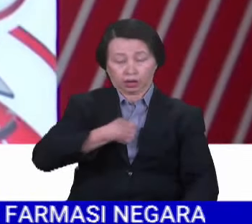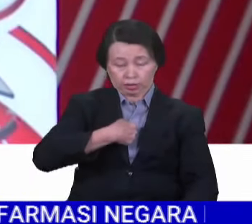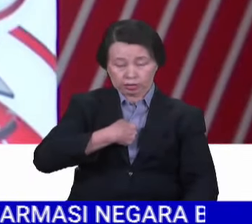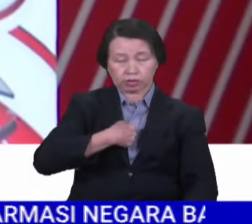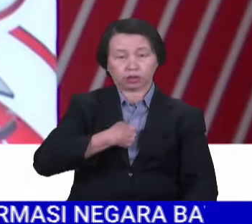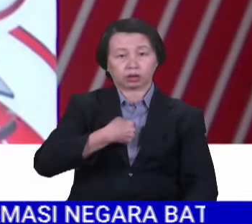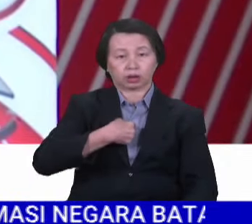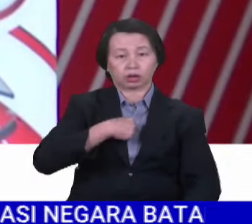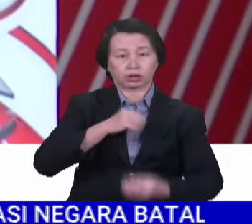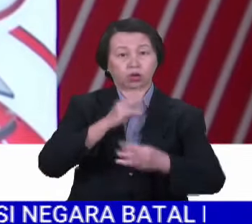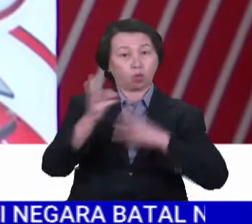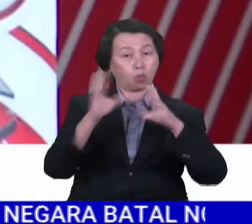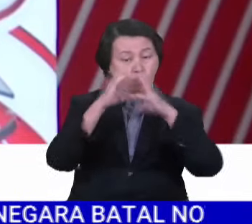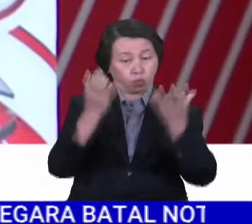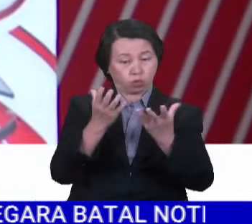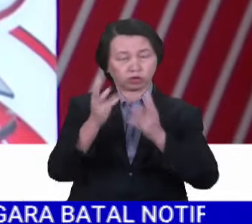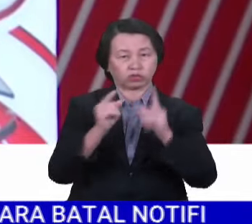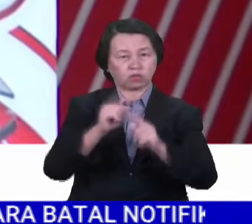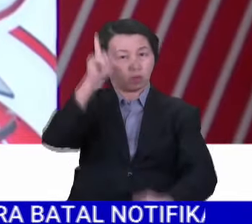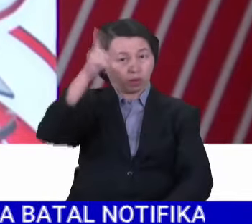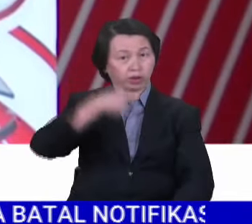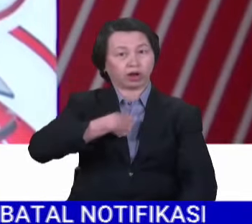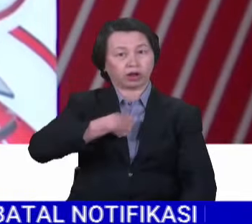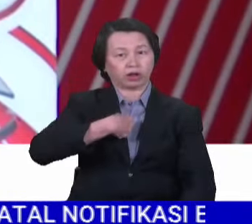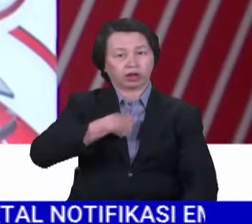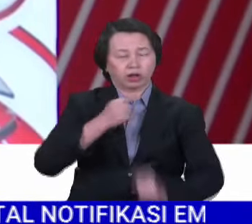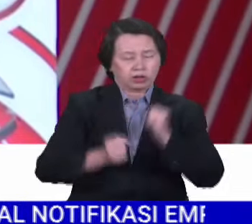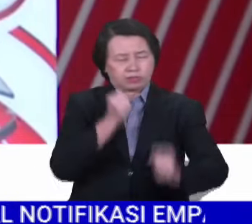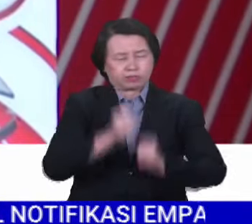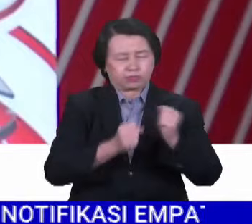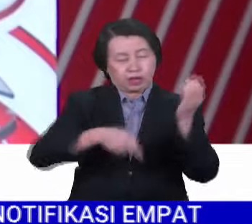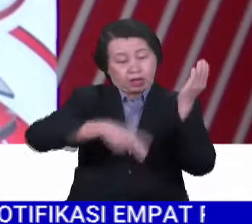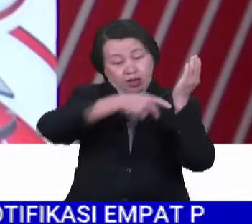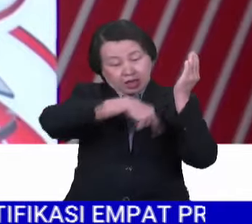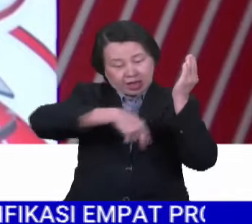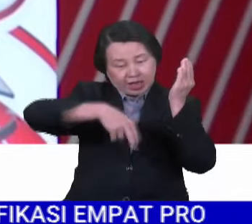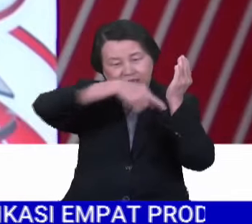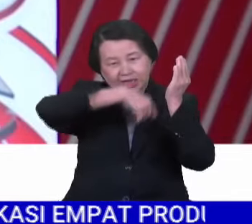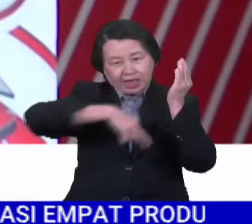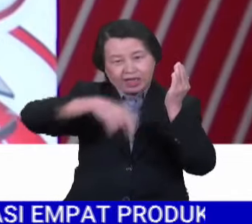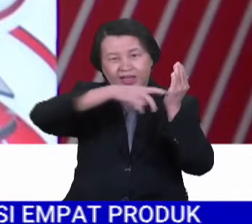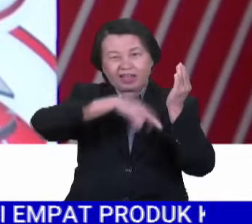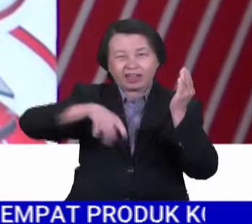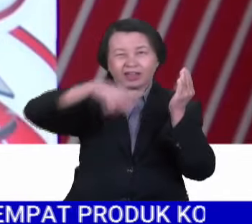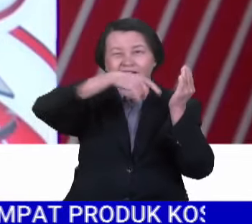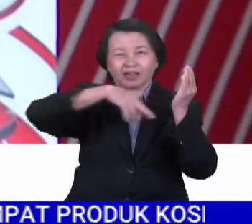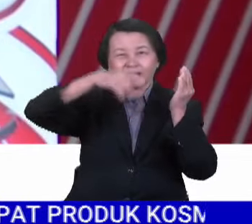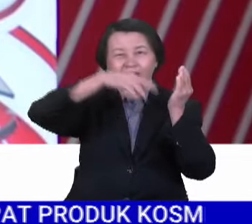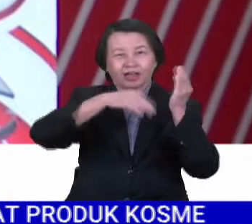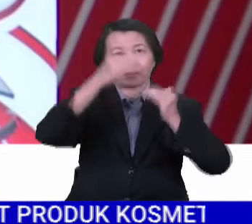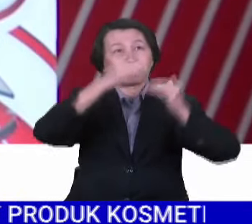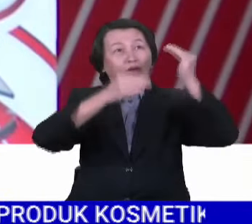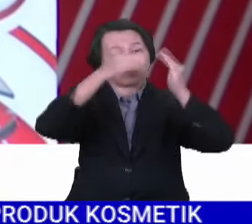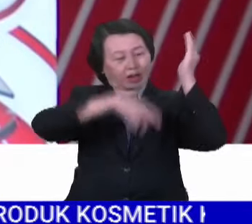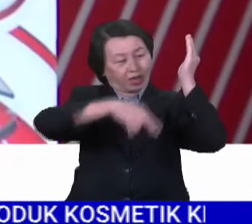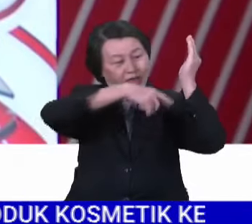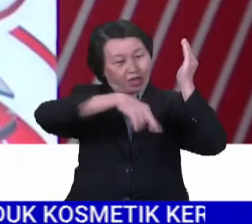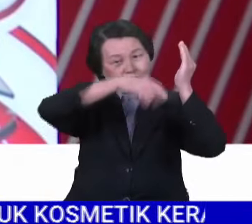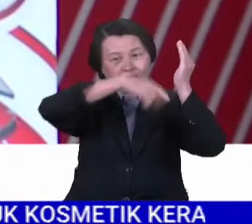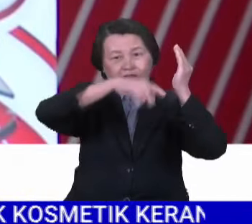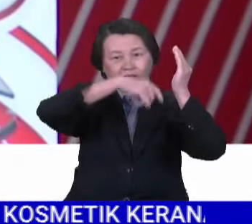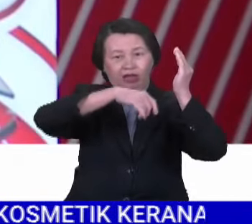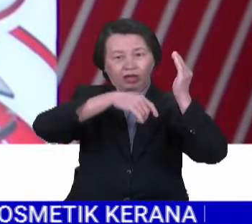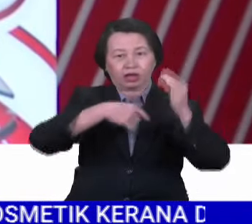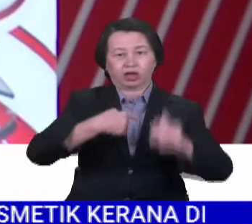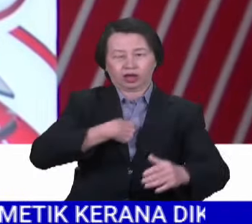ada merupakan wewenang bahwa bagi tawuran Ning susu kalau yang menaruh ini memang f1s untuk please tetapkan